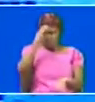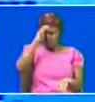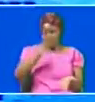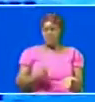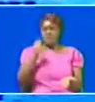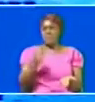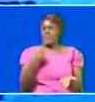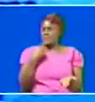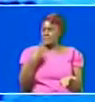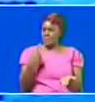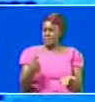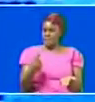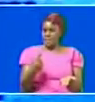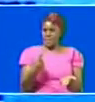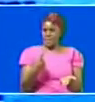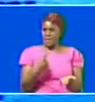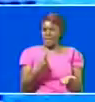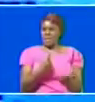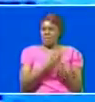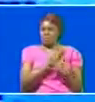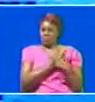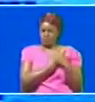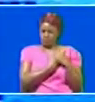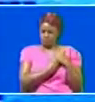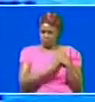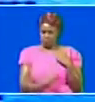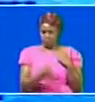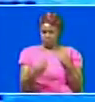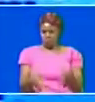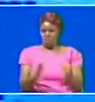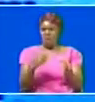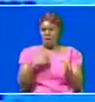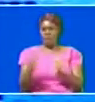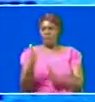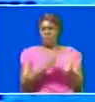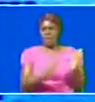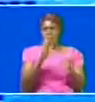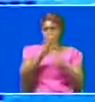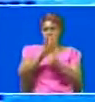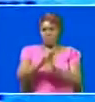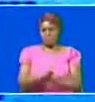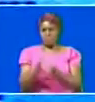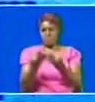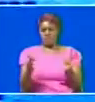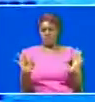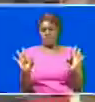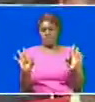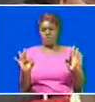Maraga ameelezea kufadhaishwa kwake na mkondo huo, akidai kwamba ipo njama ya kuhujumu uhuru wa mahakama.